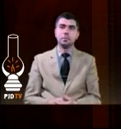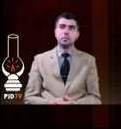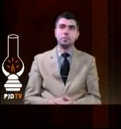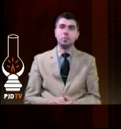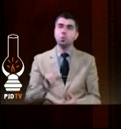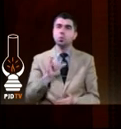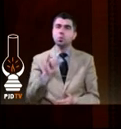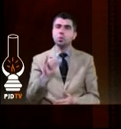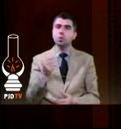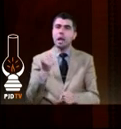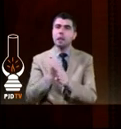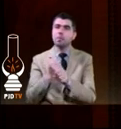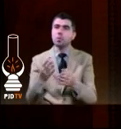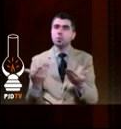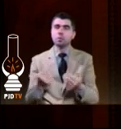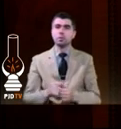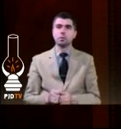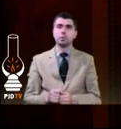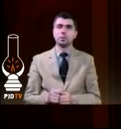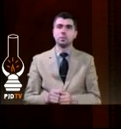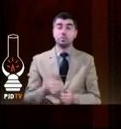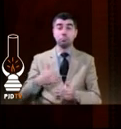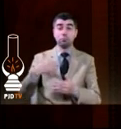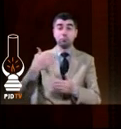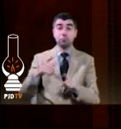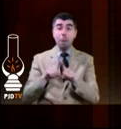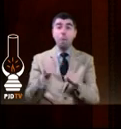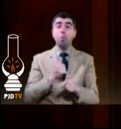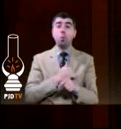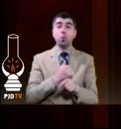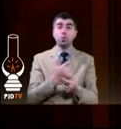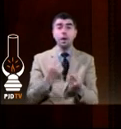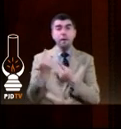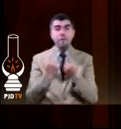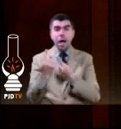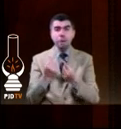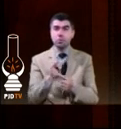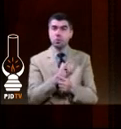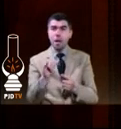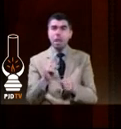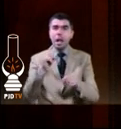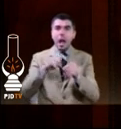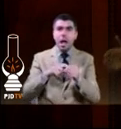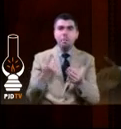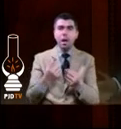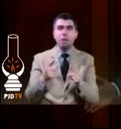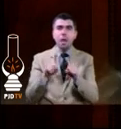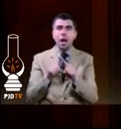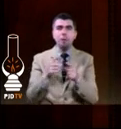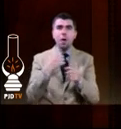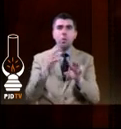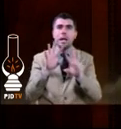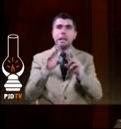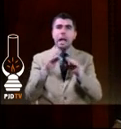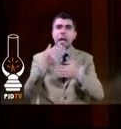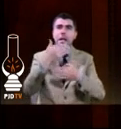اش غادي نديروا؟ قلنا في عوطمان بقاو بوحدنا مادام ما تفاهمناش مع هاد الاخوان ديال النقابات تنصيفطوا هذا الشيء للمجلس الاقتصادي